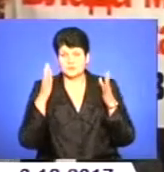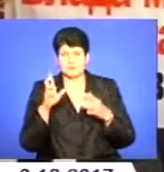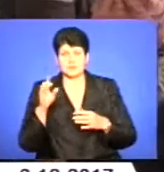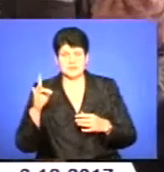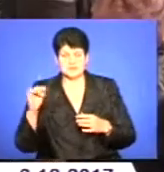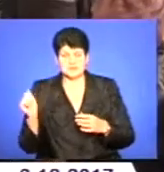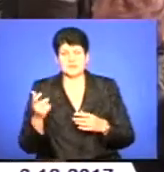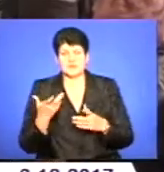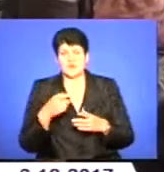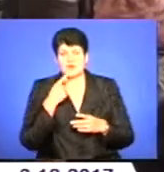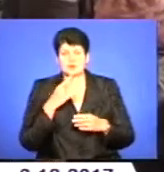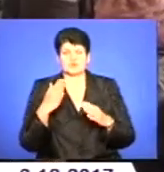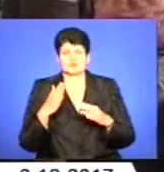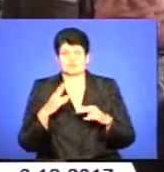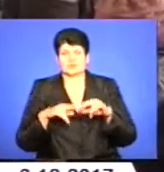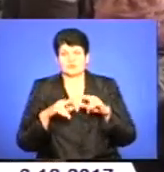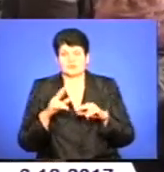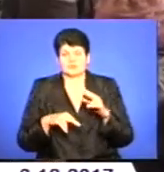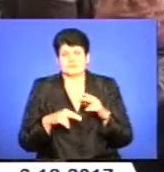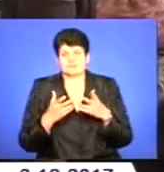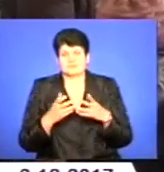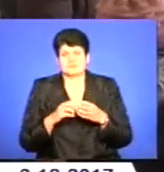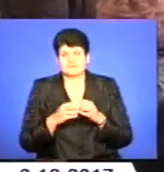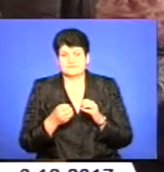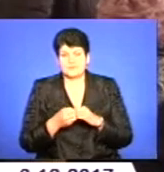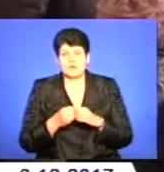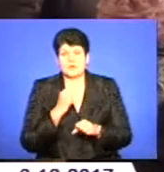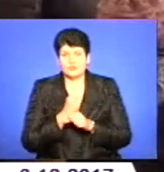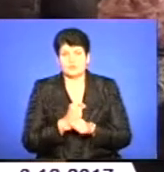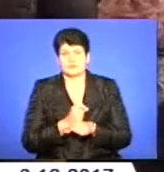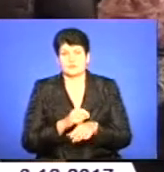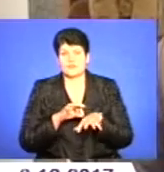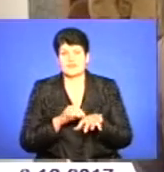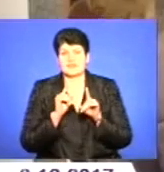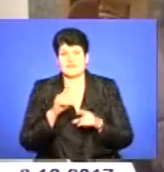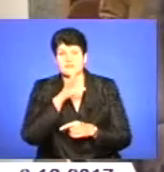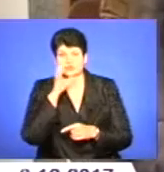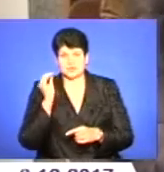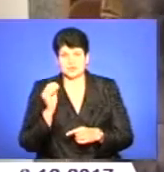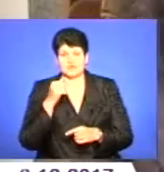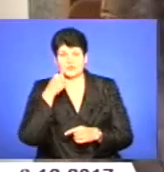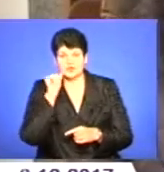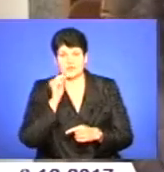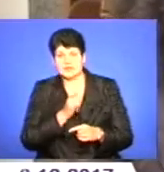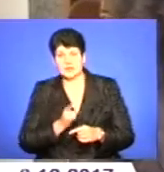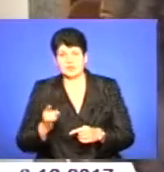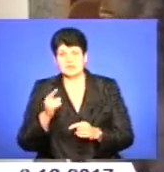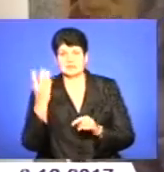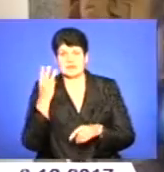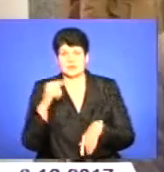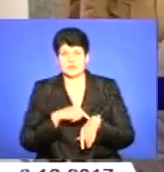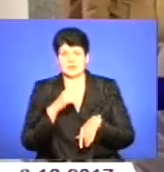усі межі. Роботи тривають навіть вночі, а протестувальникам погрожують. Вчора на об'їзні з 3-ї години